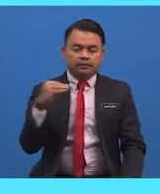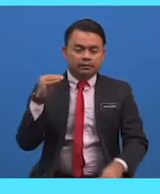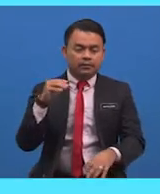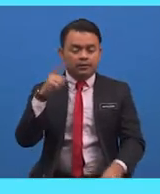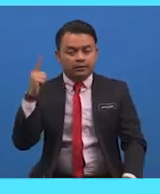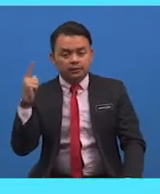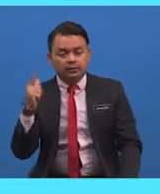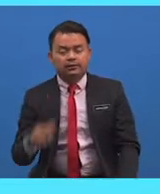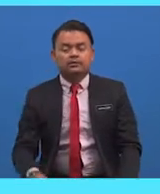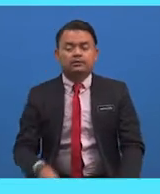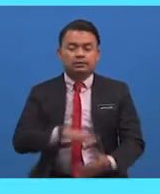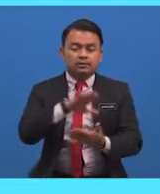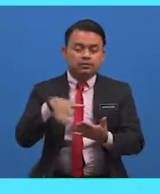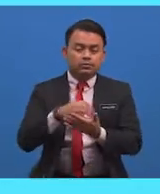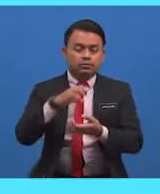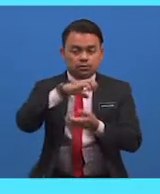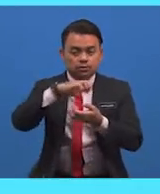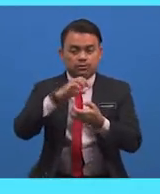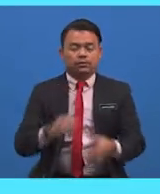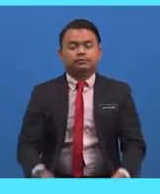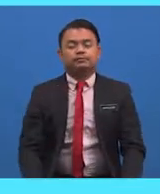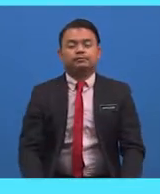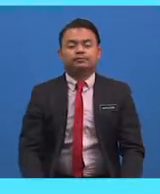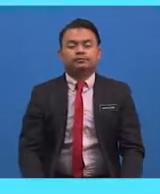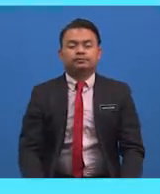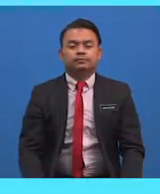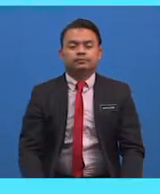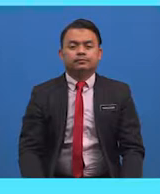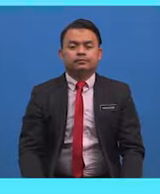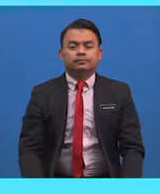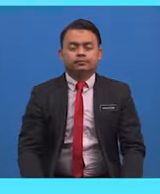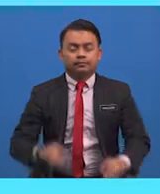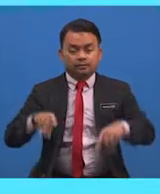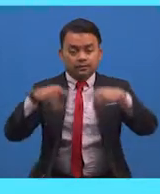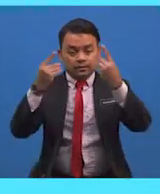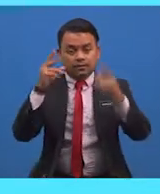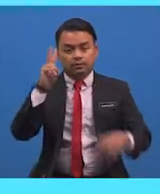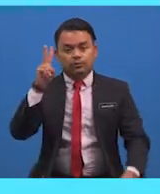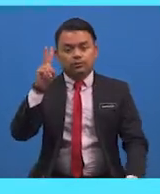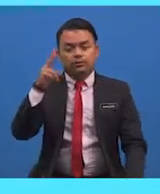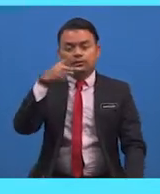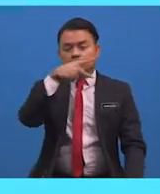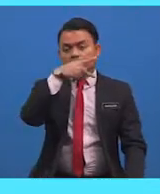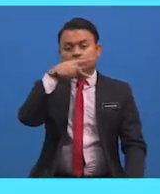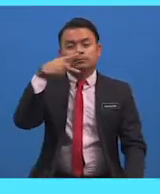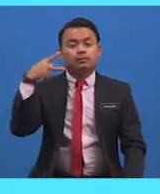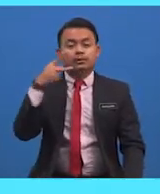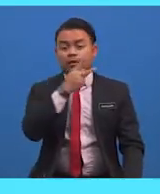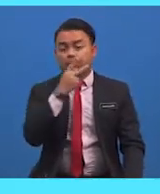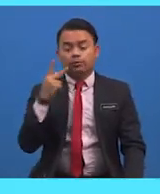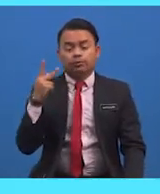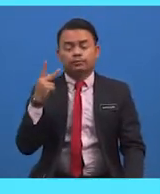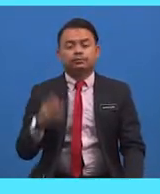sebagainya. Kesan kedua perubahan iklim pula ialah kejadian kemarau yang berlaku